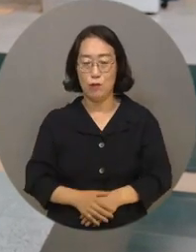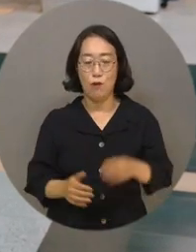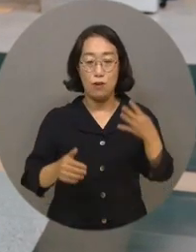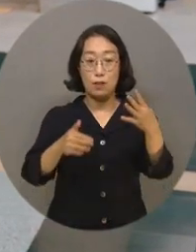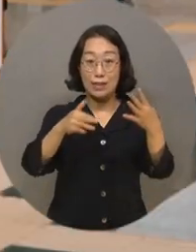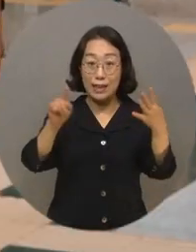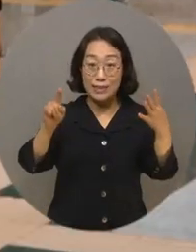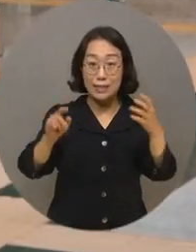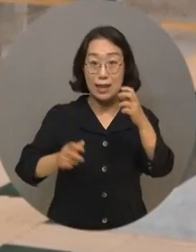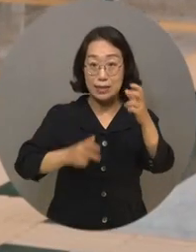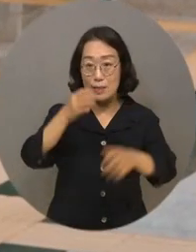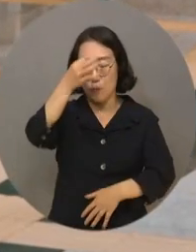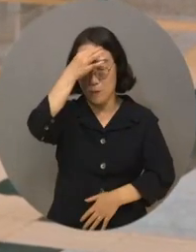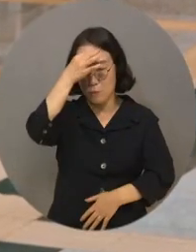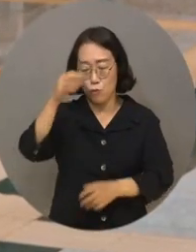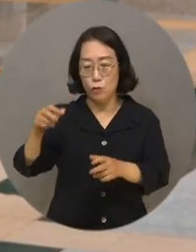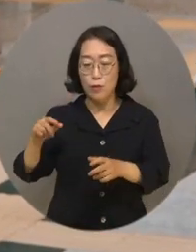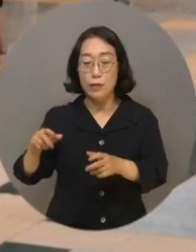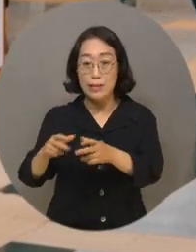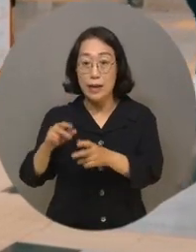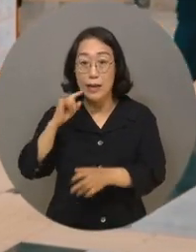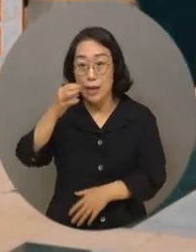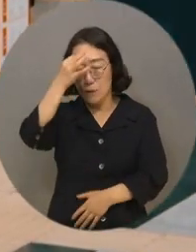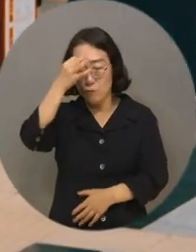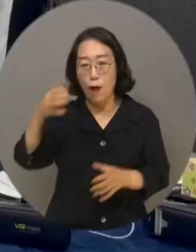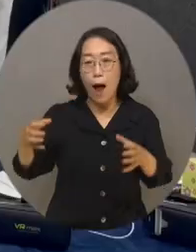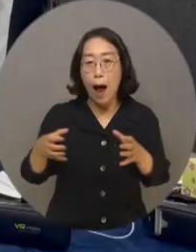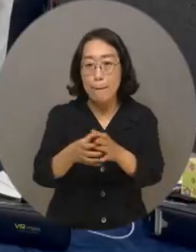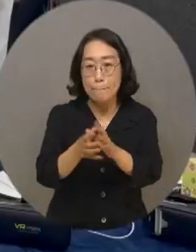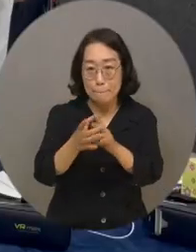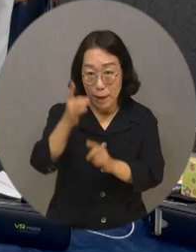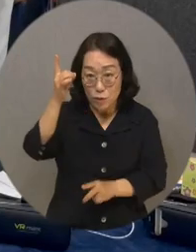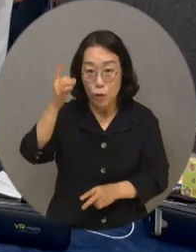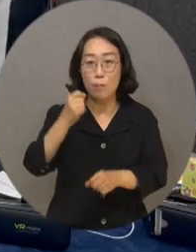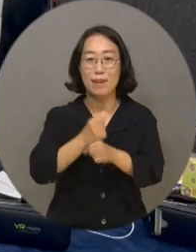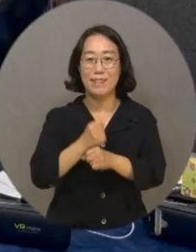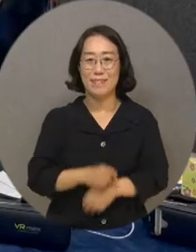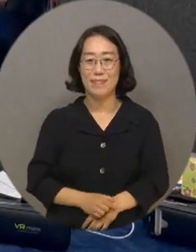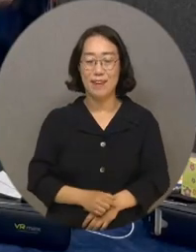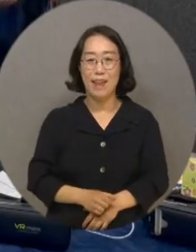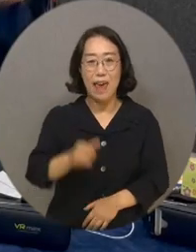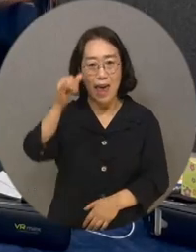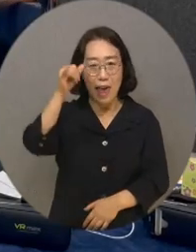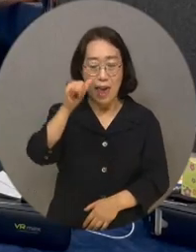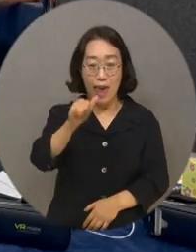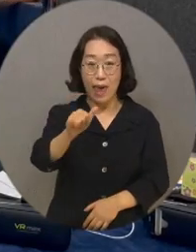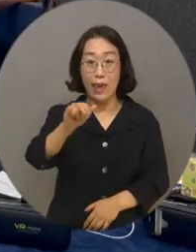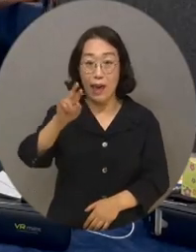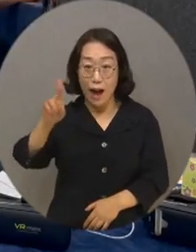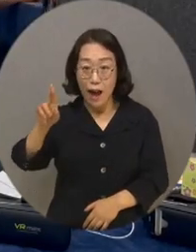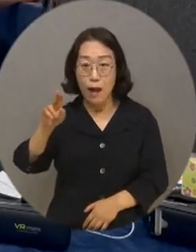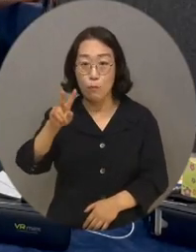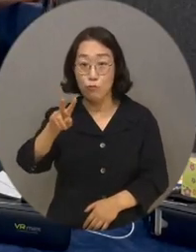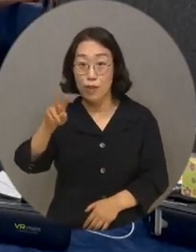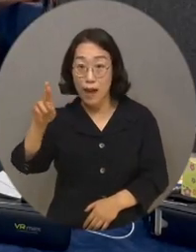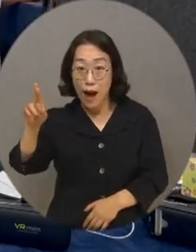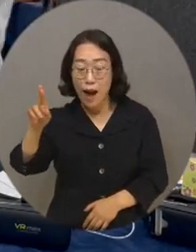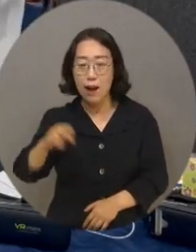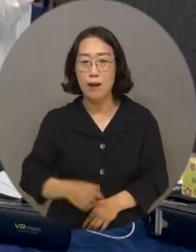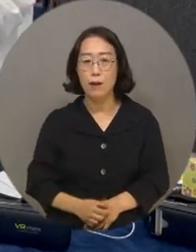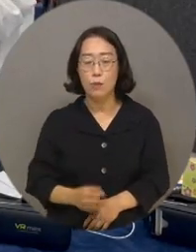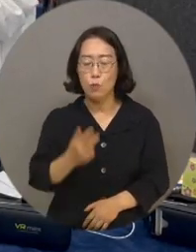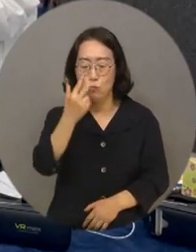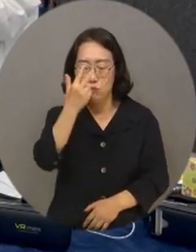산업기술과 장애예술을 결합한 숨겨진 감각놀이, AR과 VR을 이용해 저시력 장애를 체험해볼 수 있는